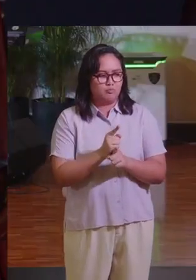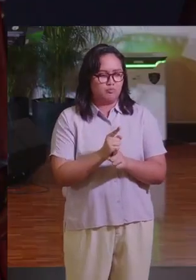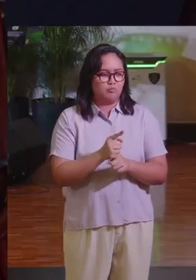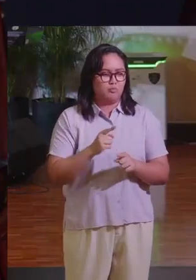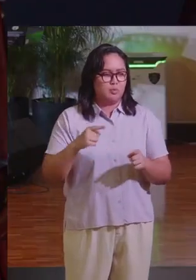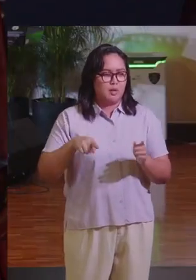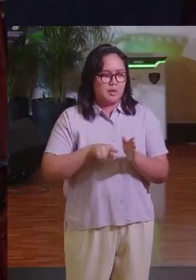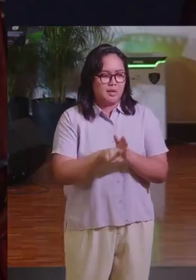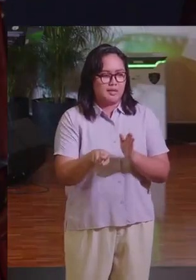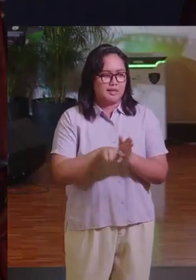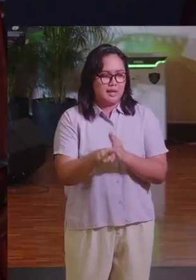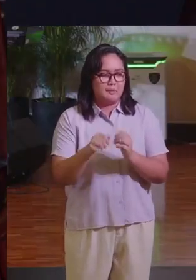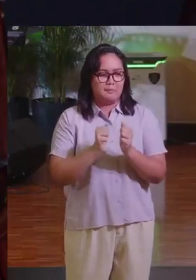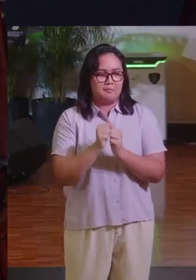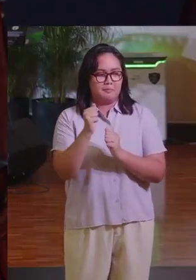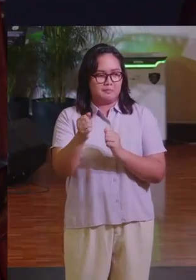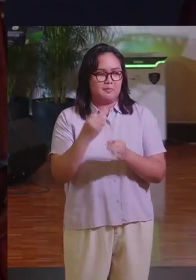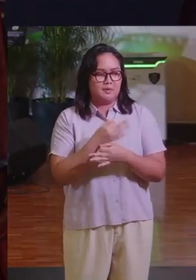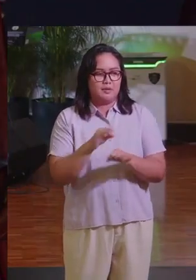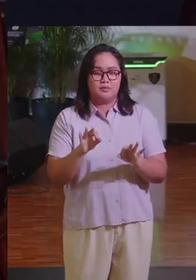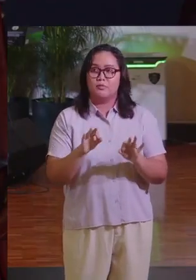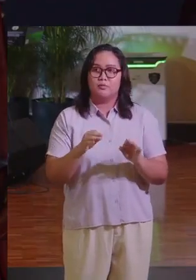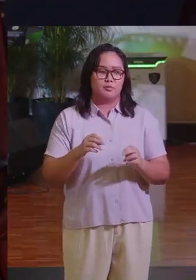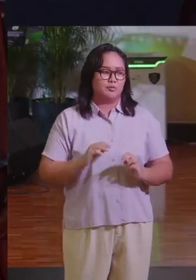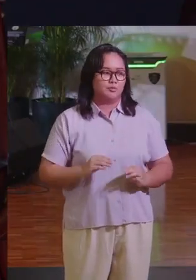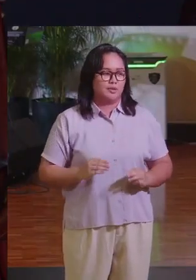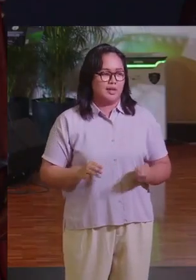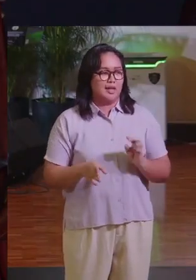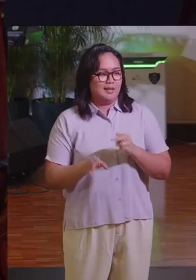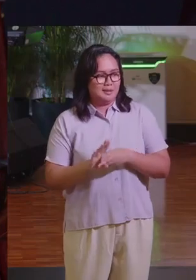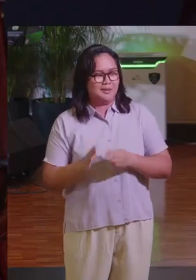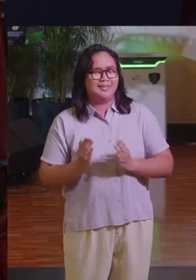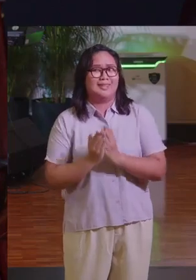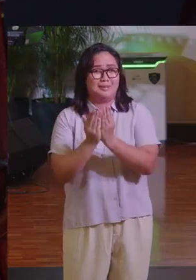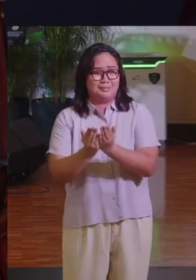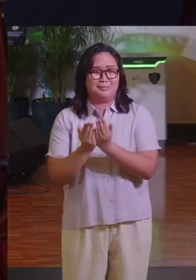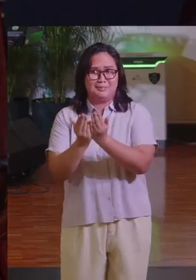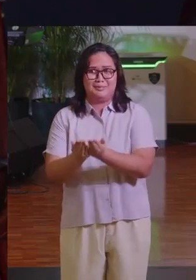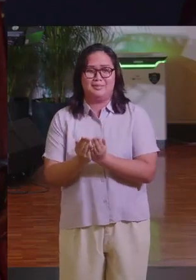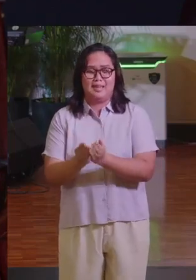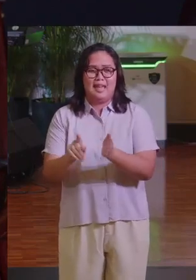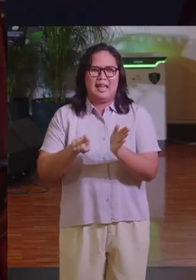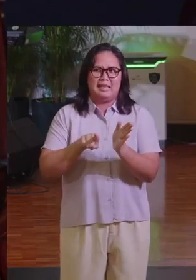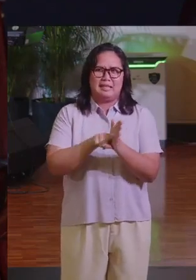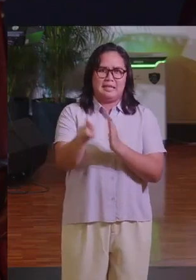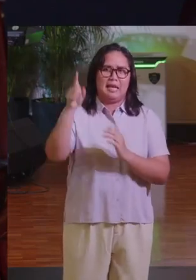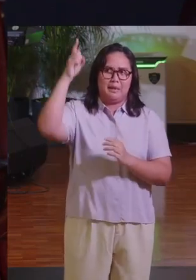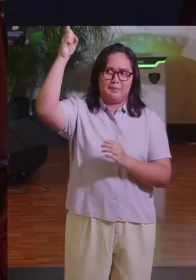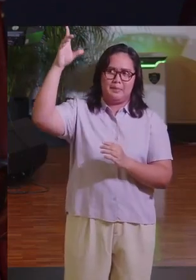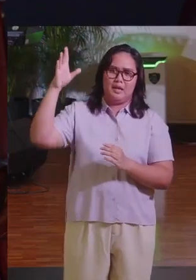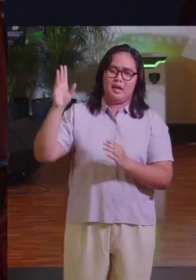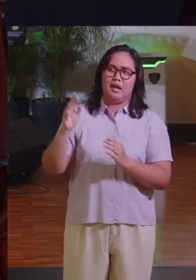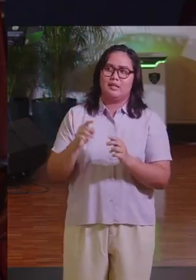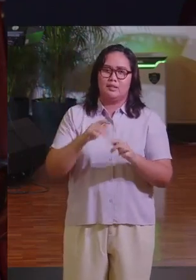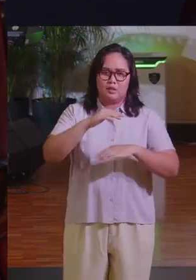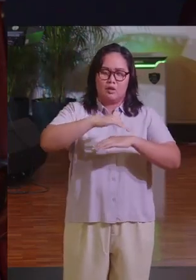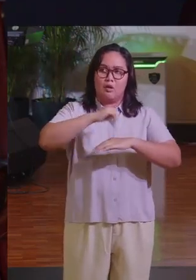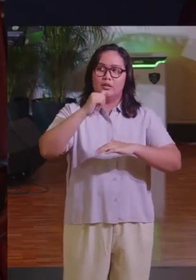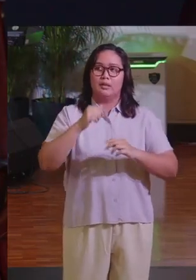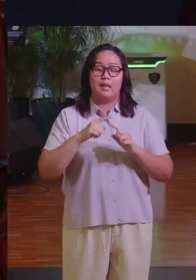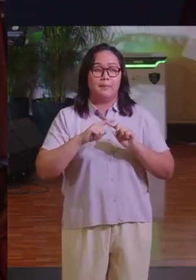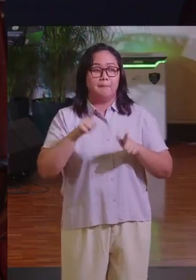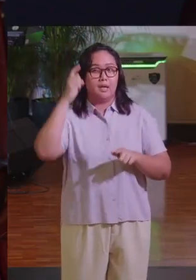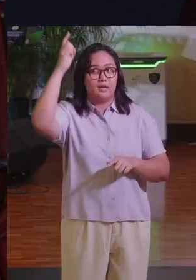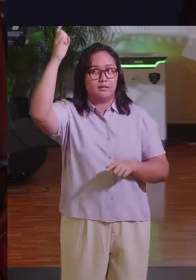parang malaya. Sumakay pa sa isang cruise. Naiwasan niya ang panawagan ng Diyos. Ngunit ang Panginoong